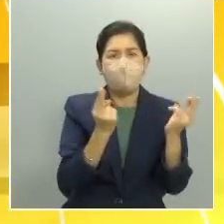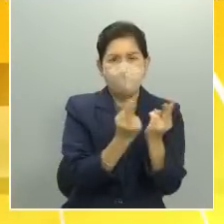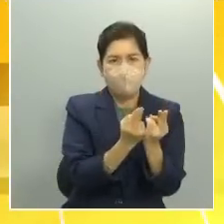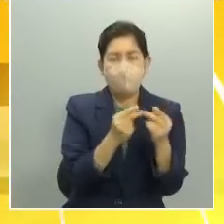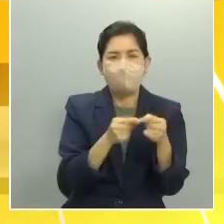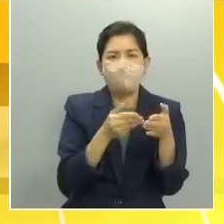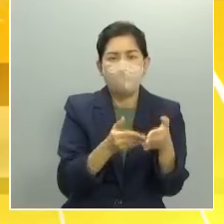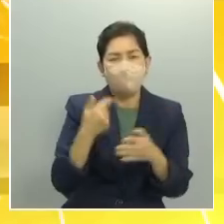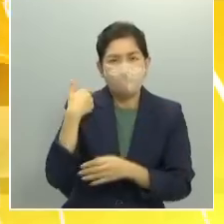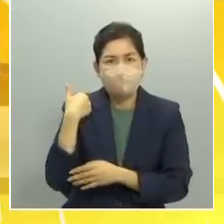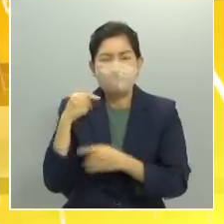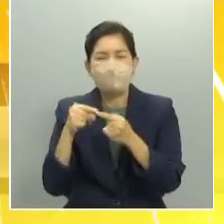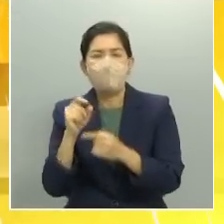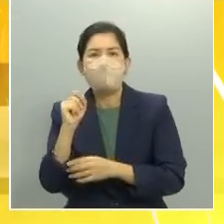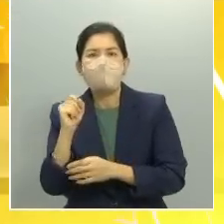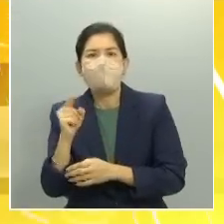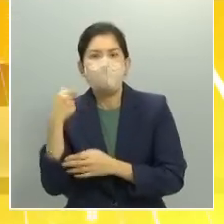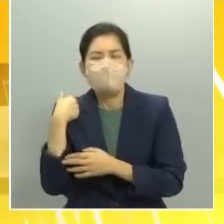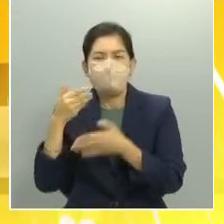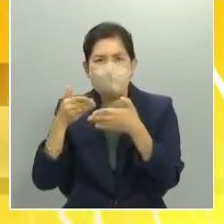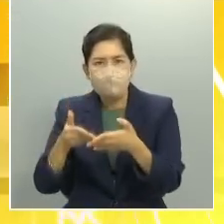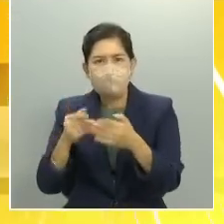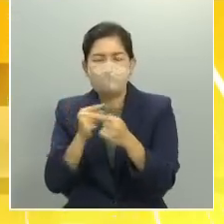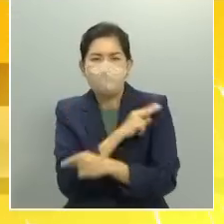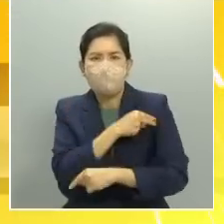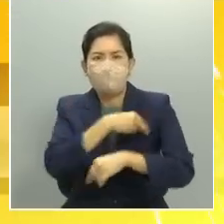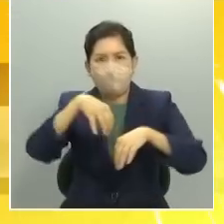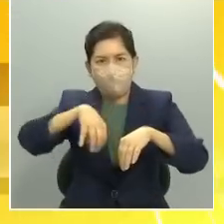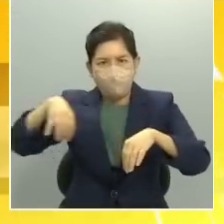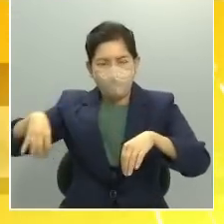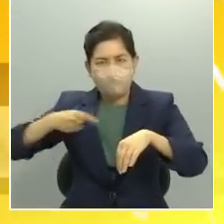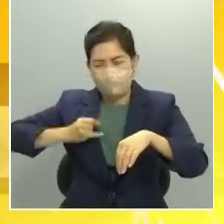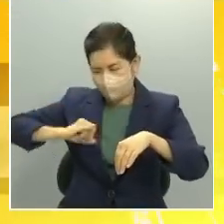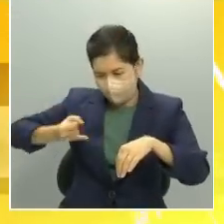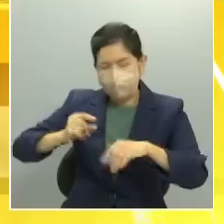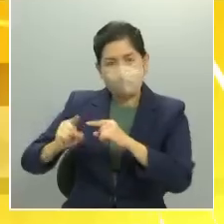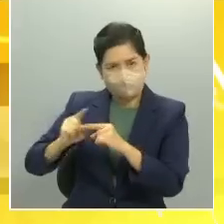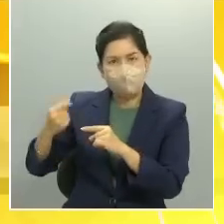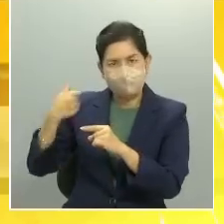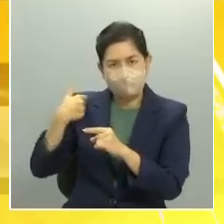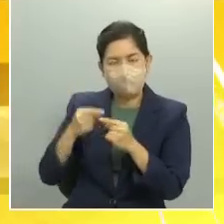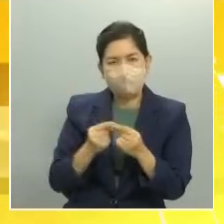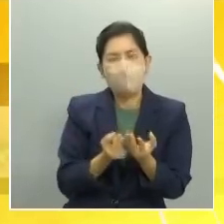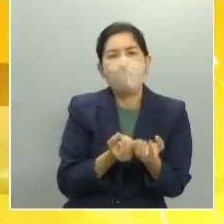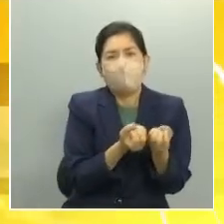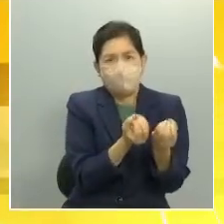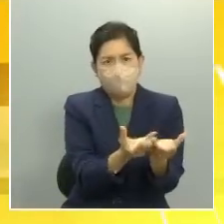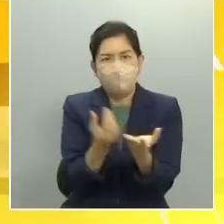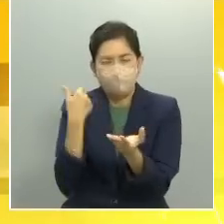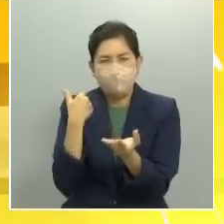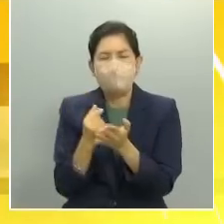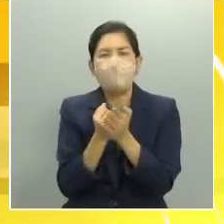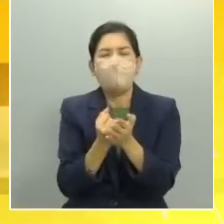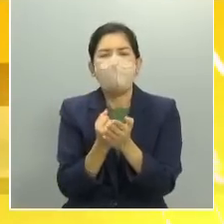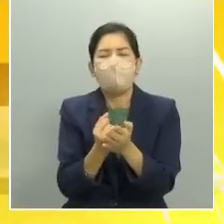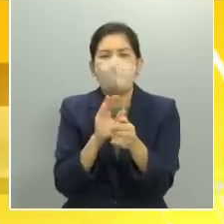ราชจุฬาราชวิถีเลิศศิลป์ด้วยเหตุผลก็คือโรงพยาบาลเหล่านี้มีคุณหมอเฉพาะทางที่ดูแลได้ค่ะ นี่คือระบบสาธารณสุขที่ต้องร